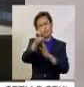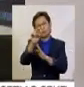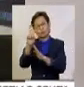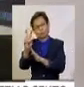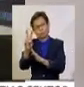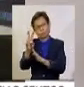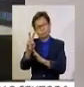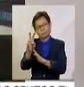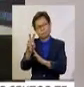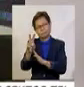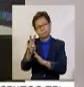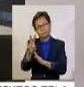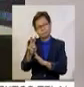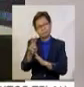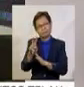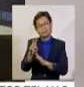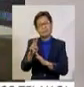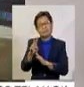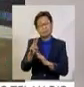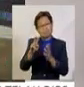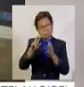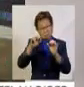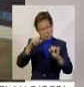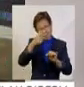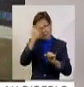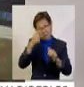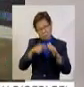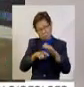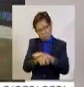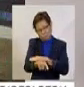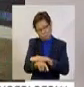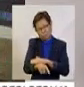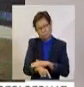302 Kanun Keseksaan iaitu membunuh.